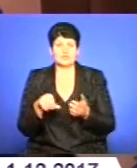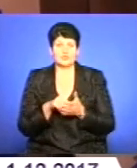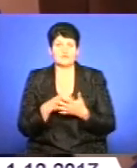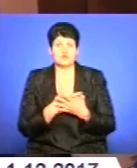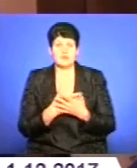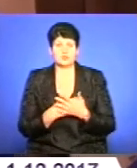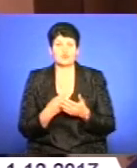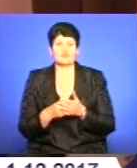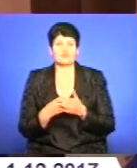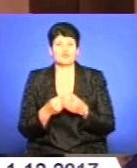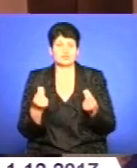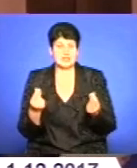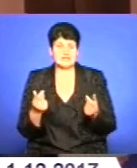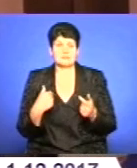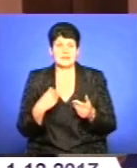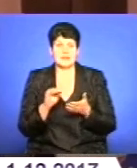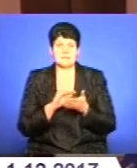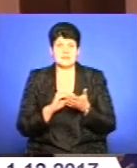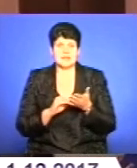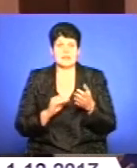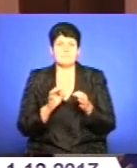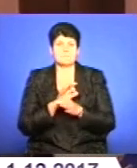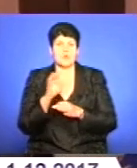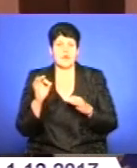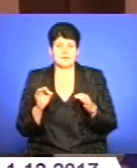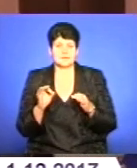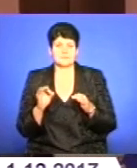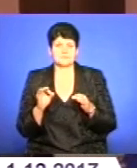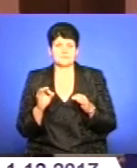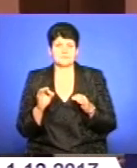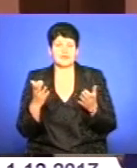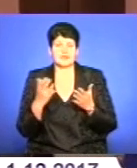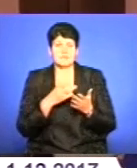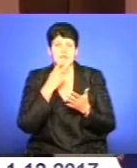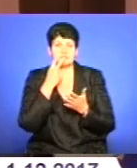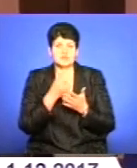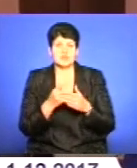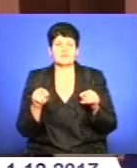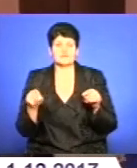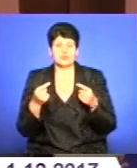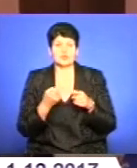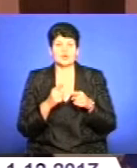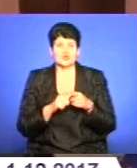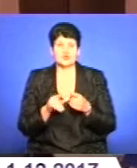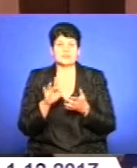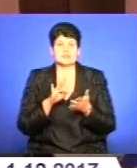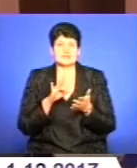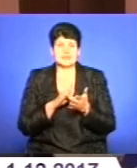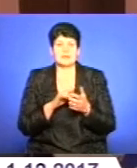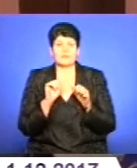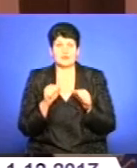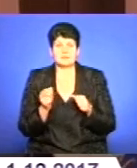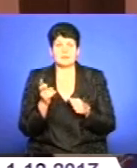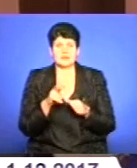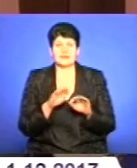громадському бюджеті, ми написали проєкт, який і передбачав створення такого центру, де могли би прийти